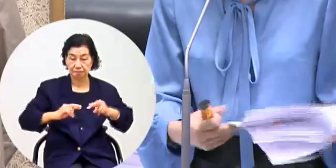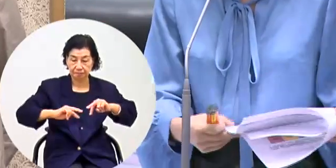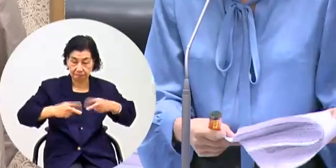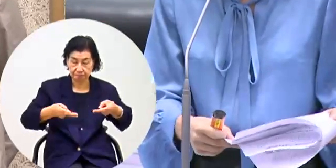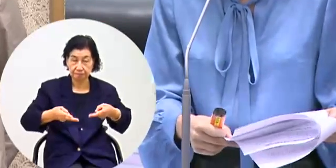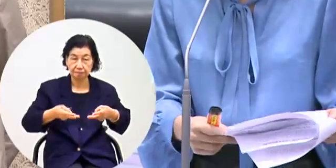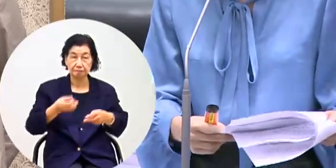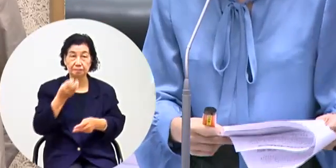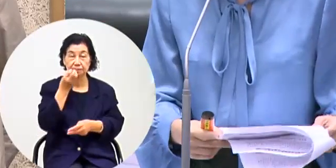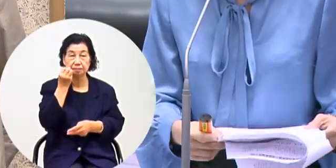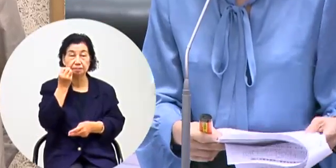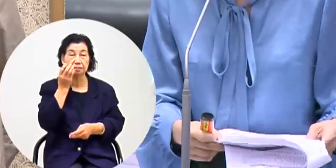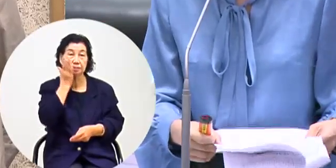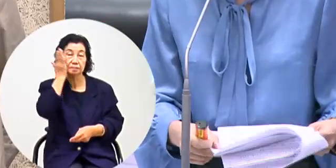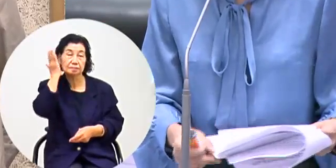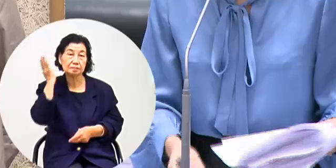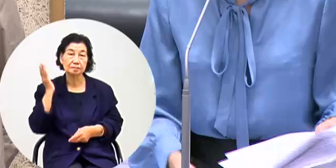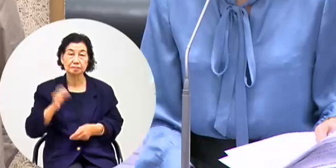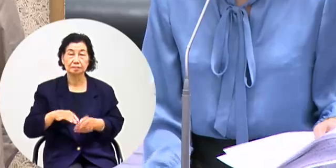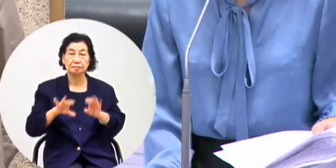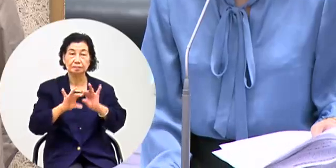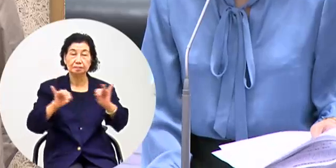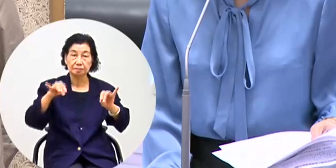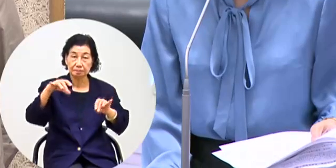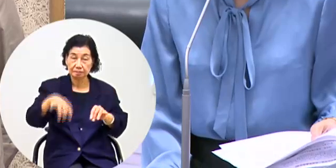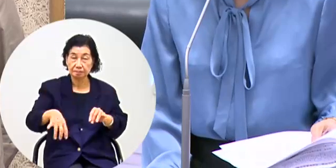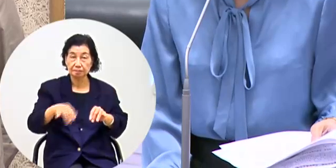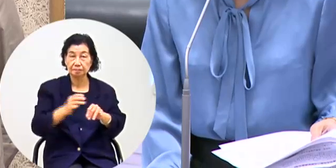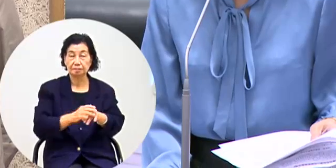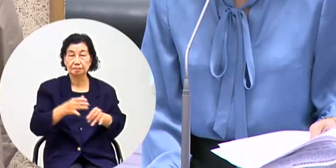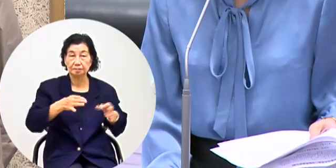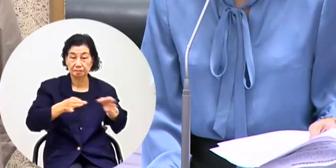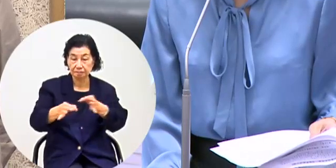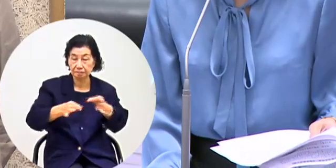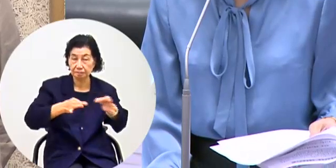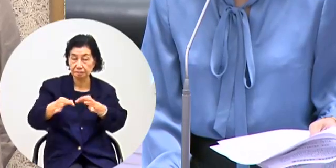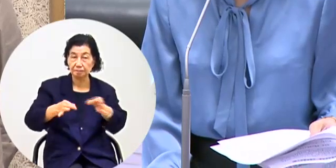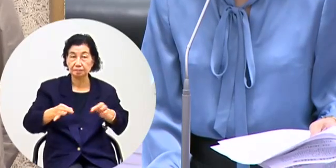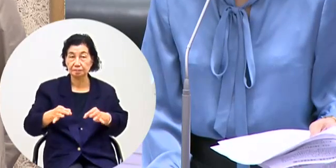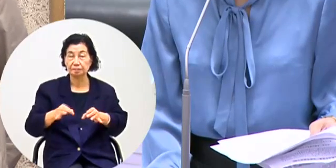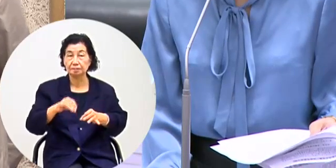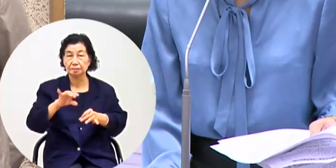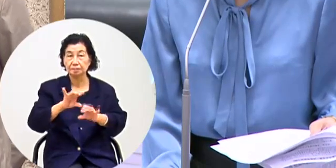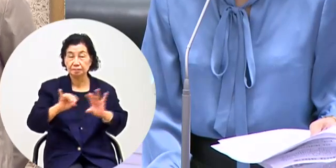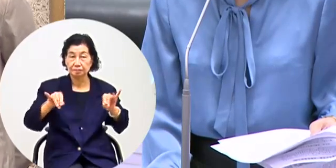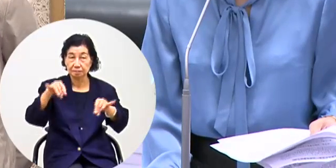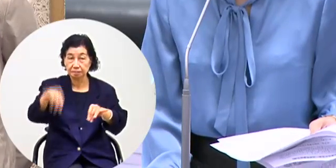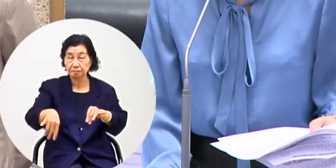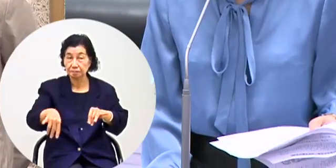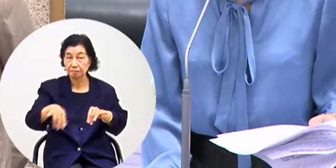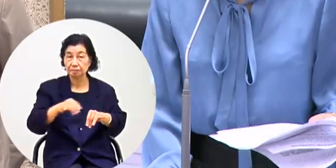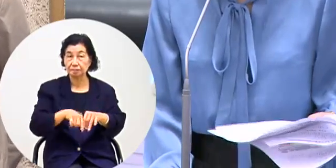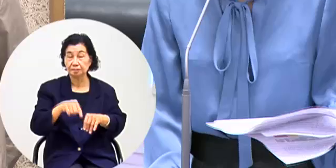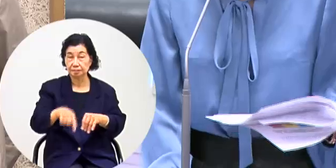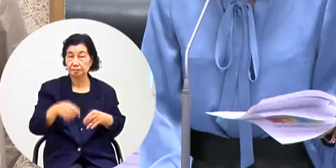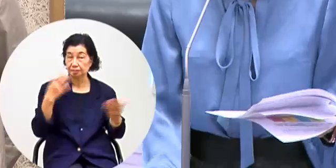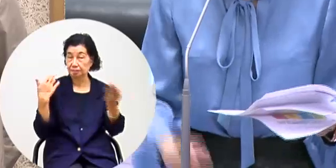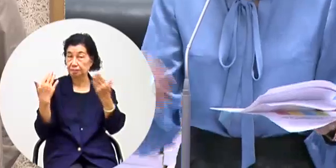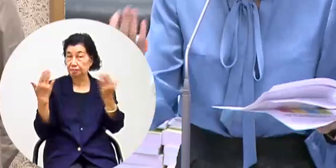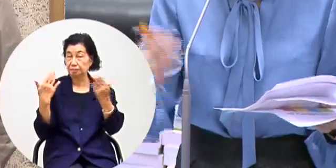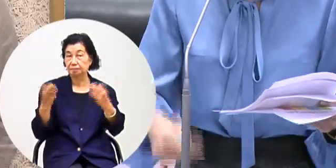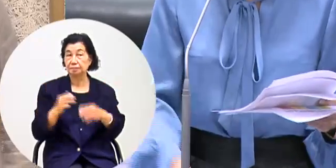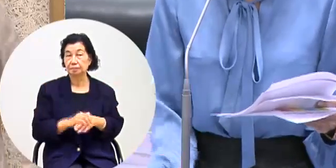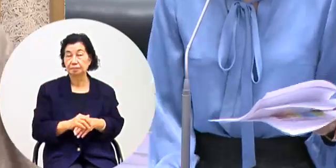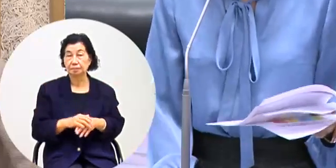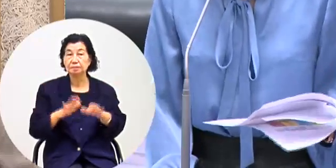营业性质的地方，你有去了解会是在哪里吗？ 有，目前都正在通盘的检讨中。 是，好，